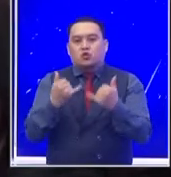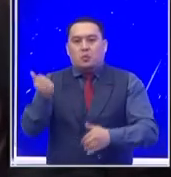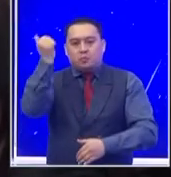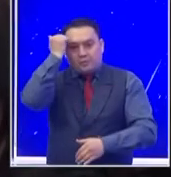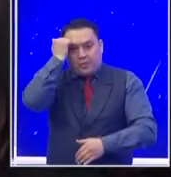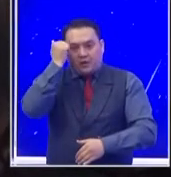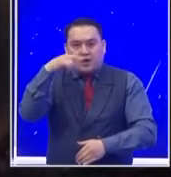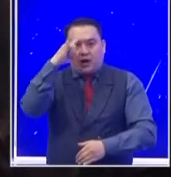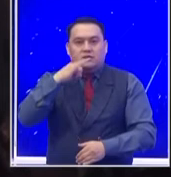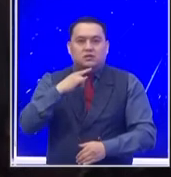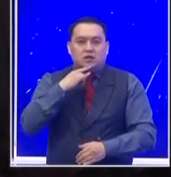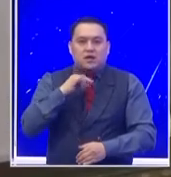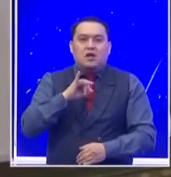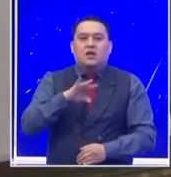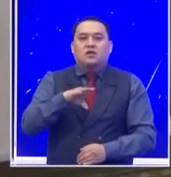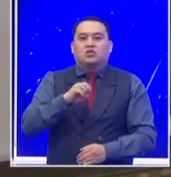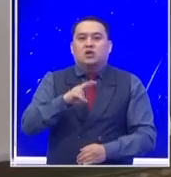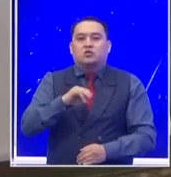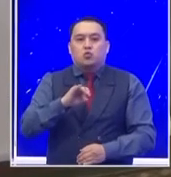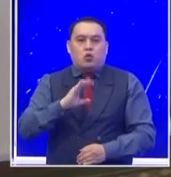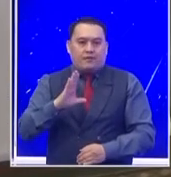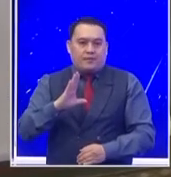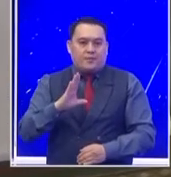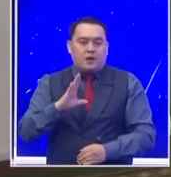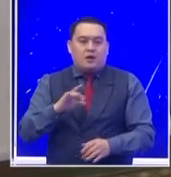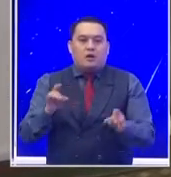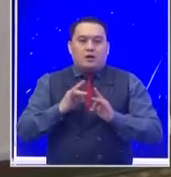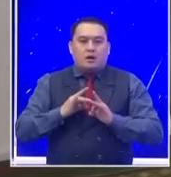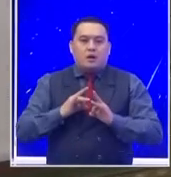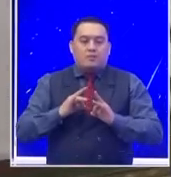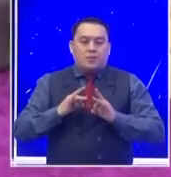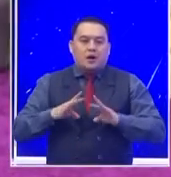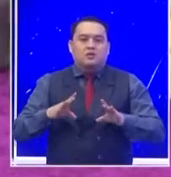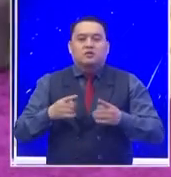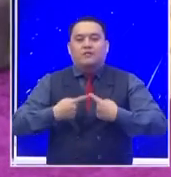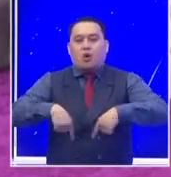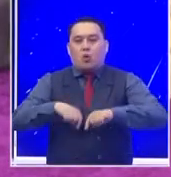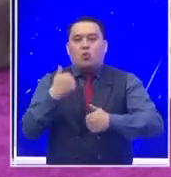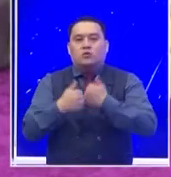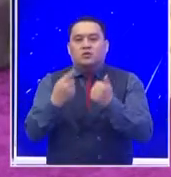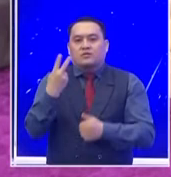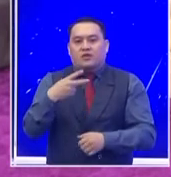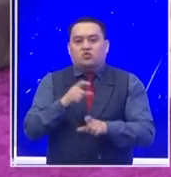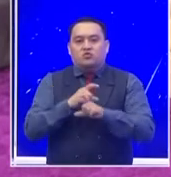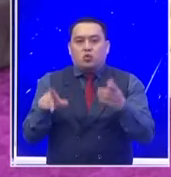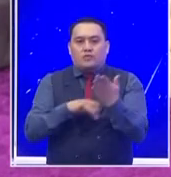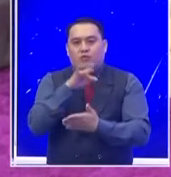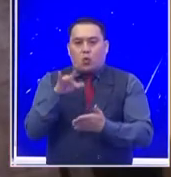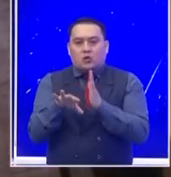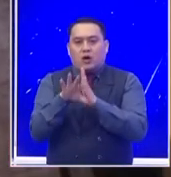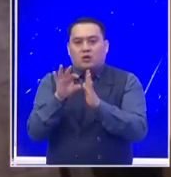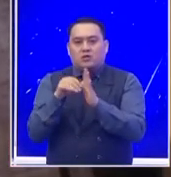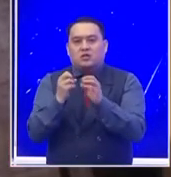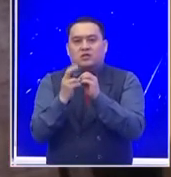памяти классика к лаской литературы ильяса жансугурова как отмечает инициаторы конкурса из 20 школ города во двор очный тур